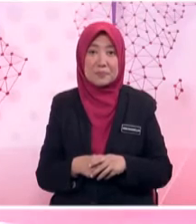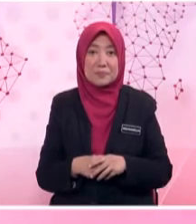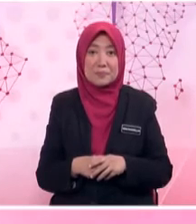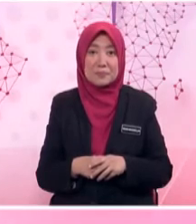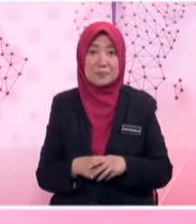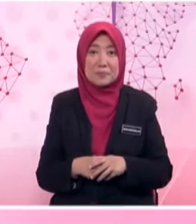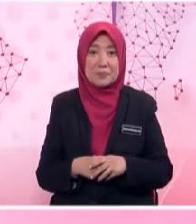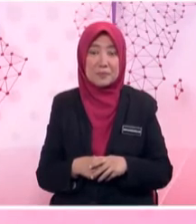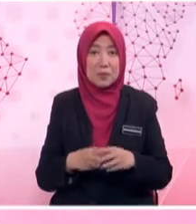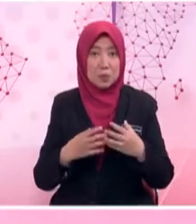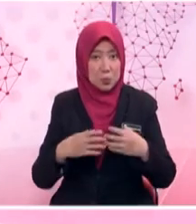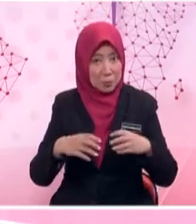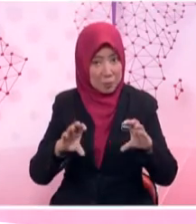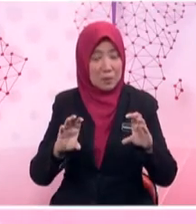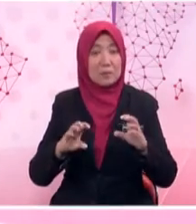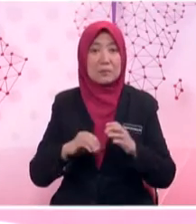Cuba dulu.